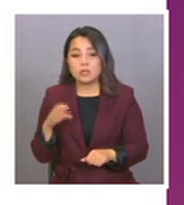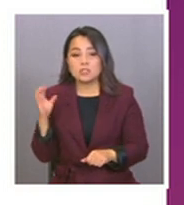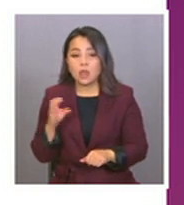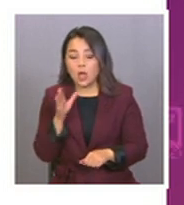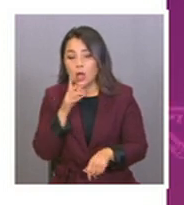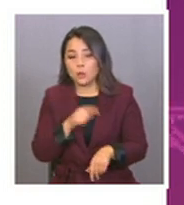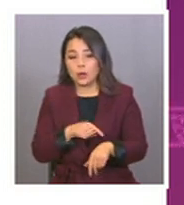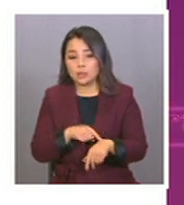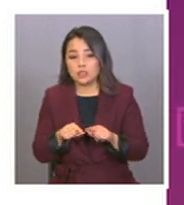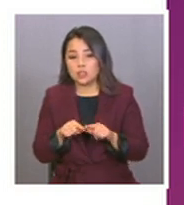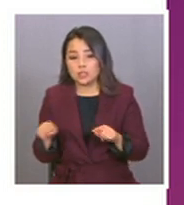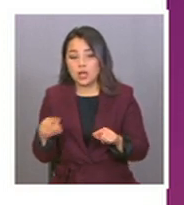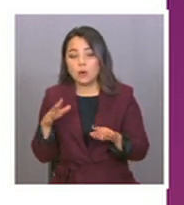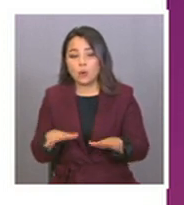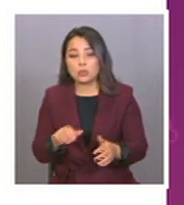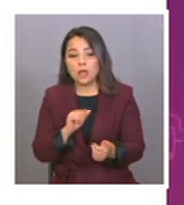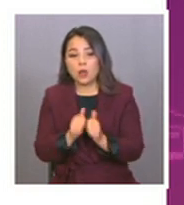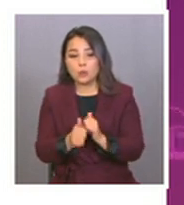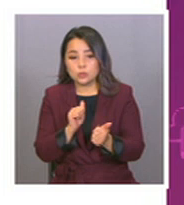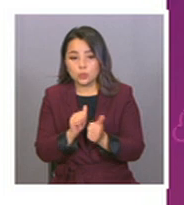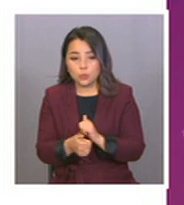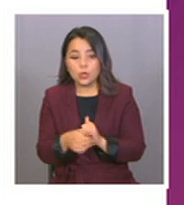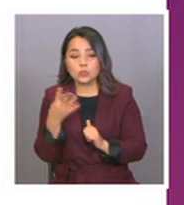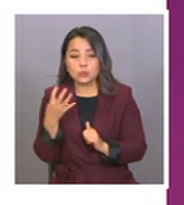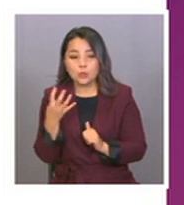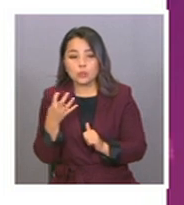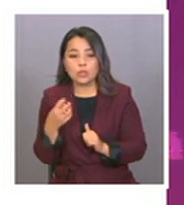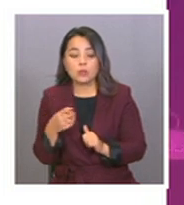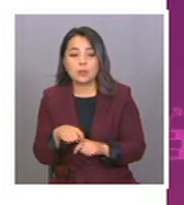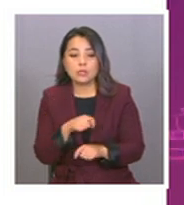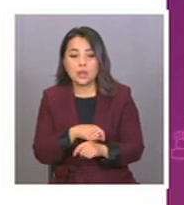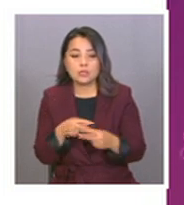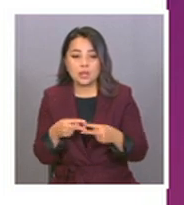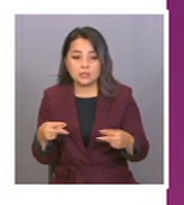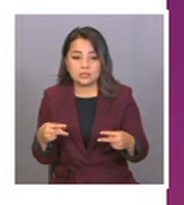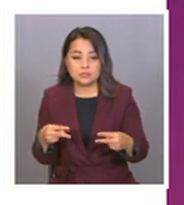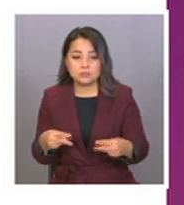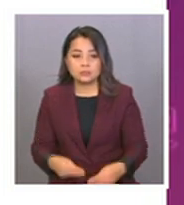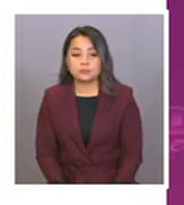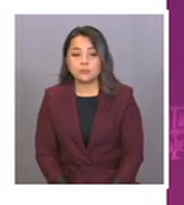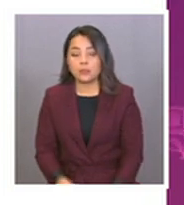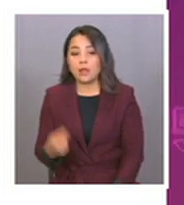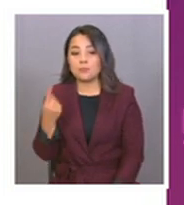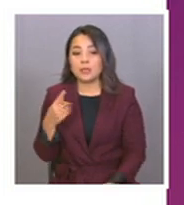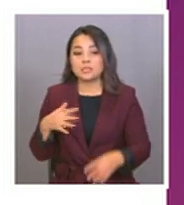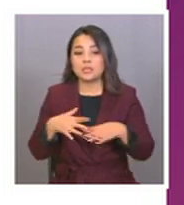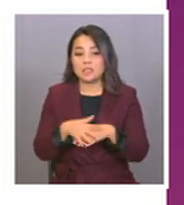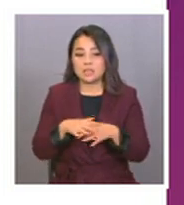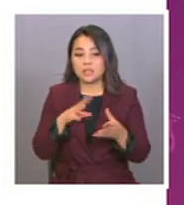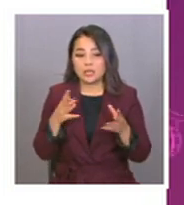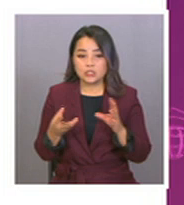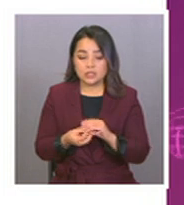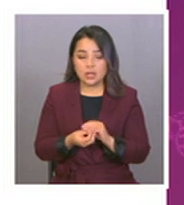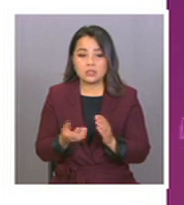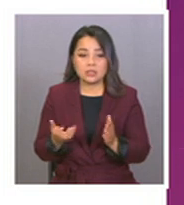уақыт ішіндегі орын ауыстыруы 400 метрге тең. Бірінші есебіміздің нәтижесіне